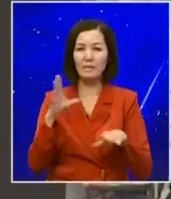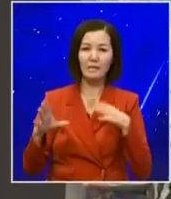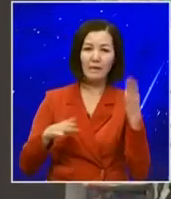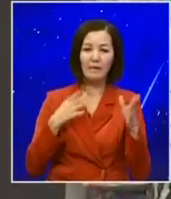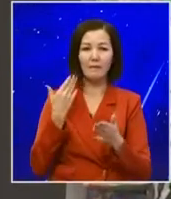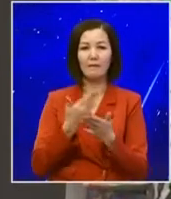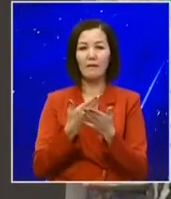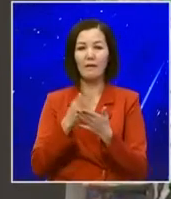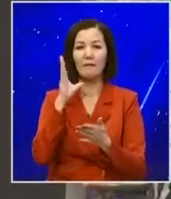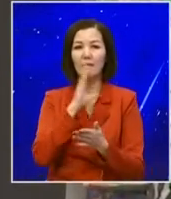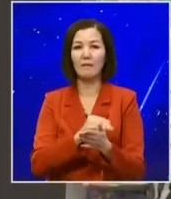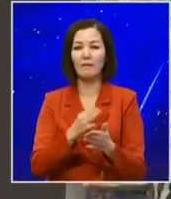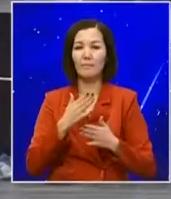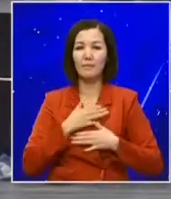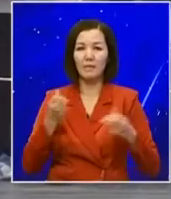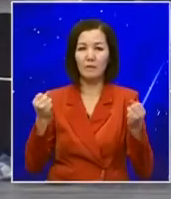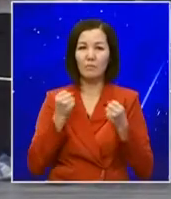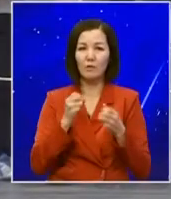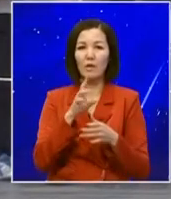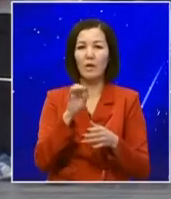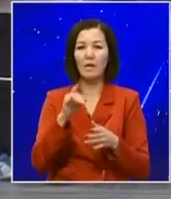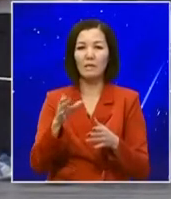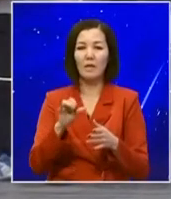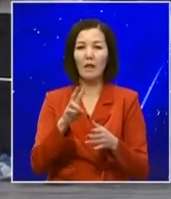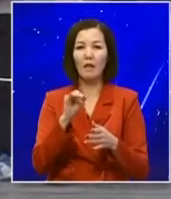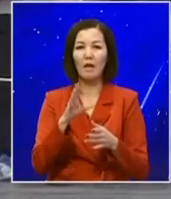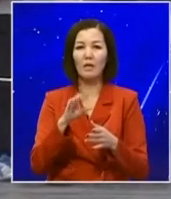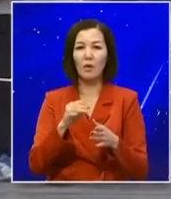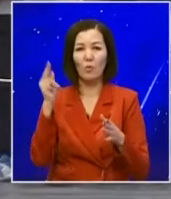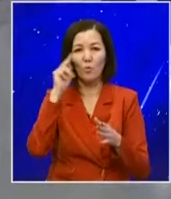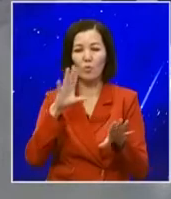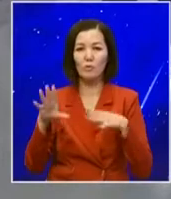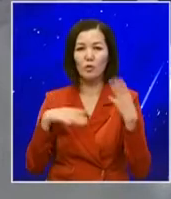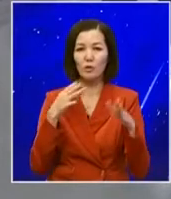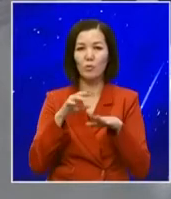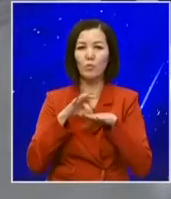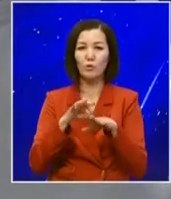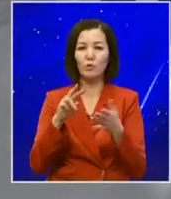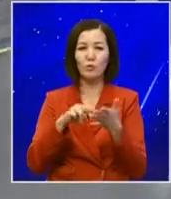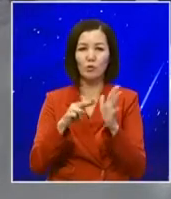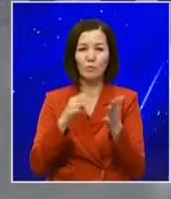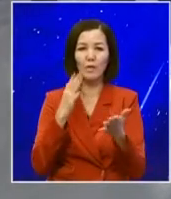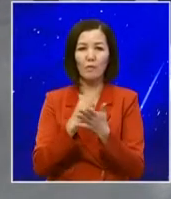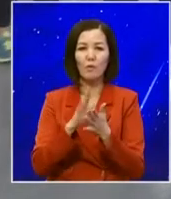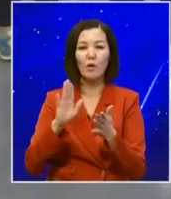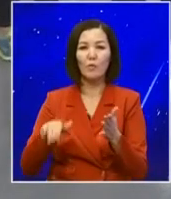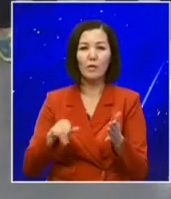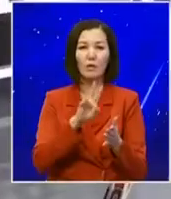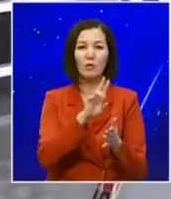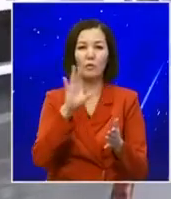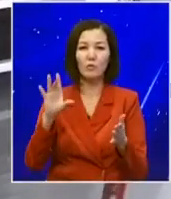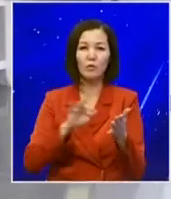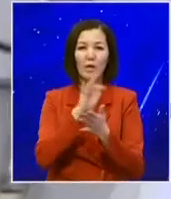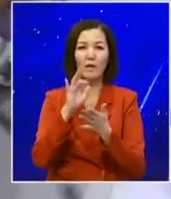екендігін дәлелдеді. Жерлестеріміз қаңтар айында Алатау бөктерінде оқу-жаттығу жиынын өткізуді жоспарлап қойған. Артынша Нұр-Сұлтан